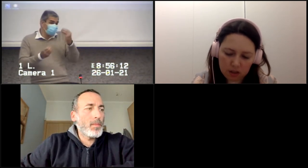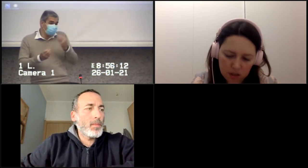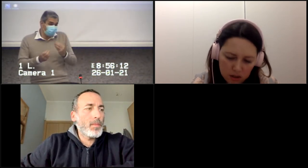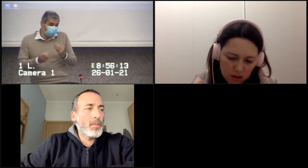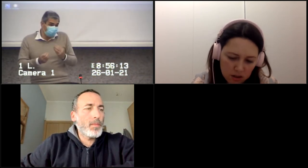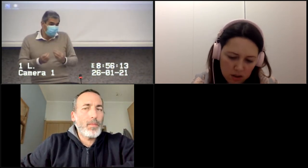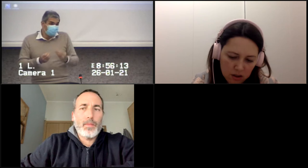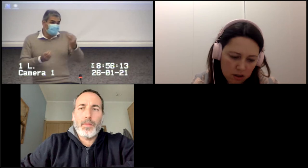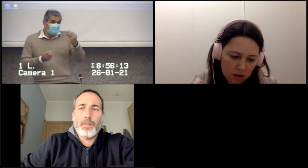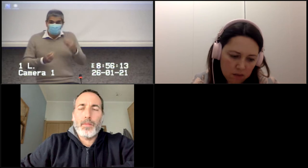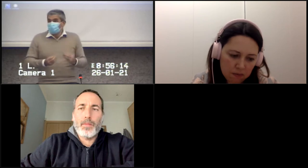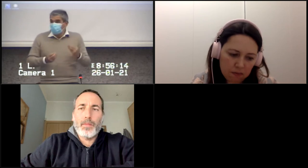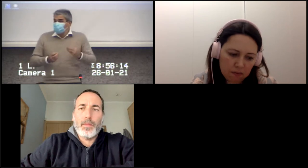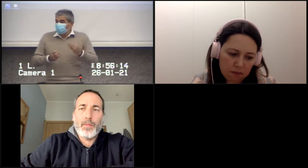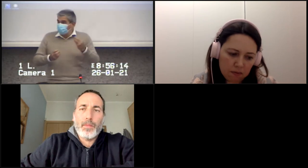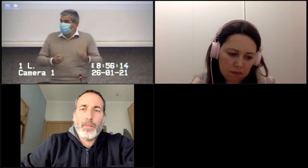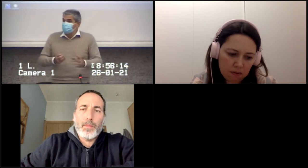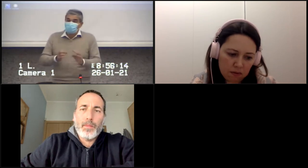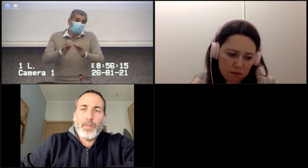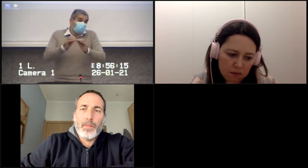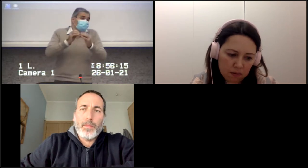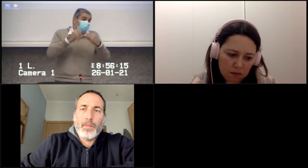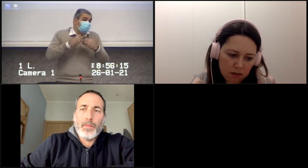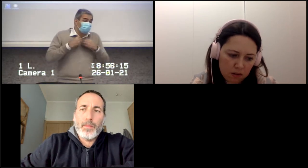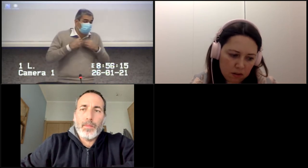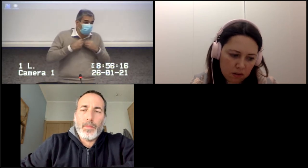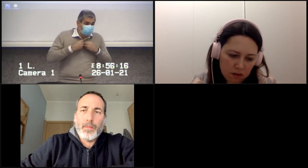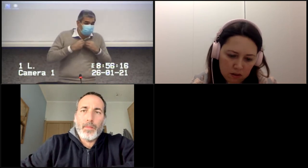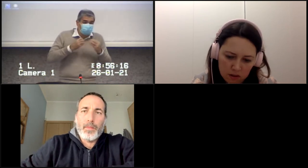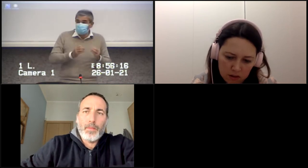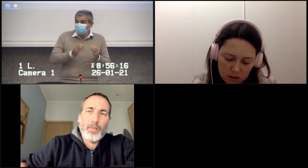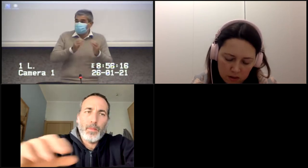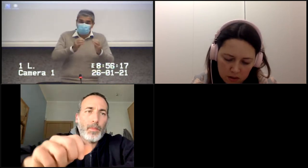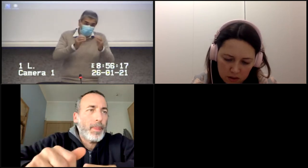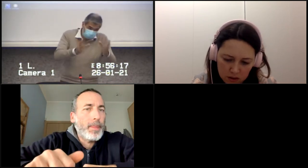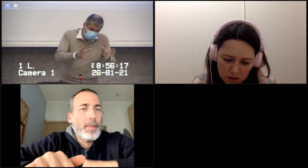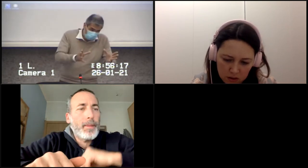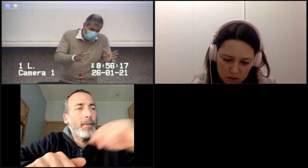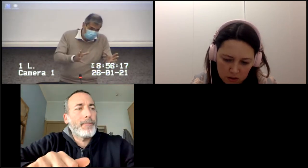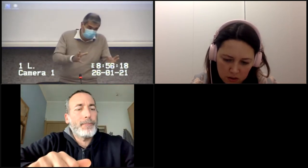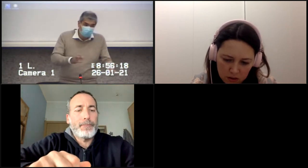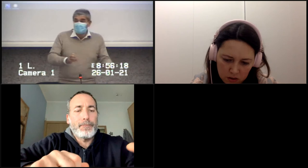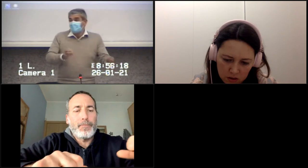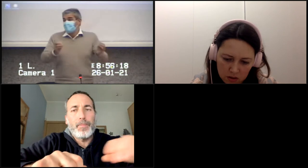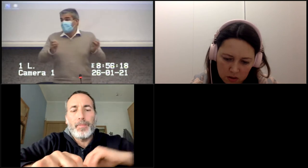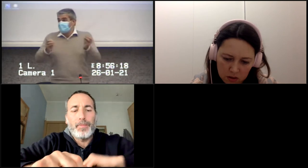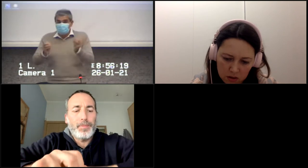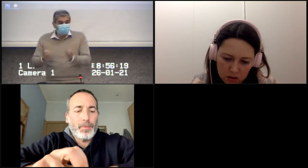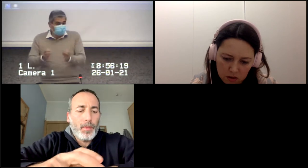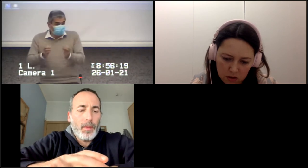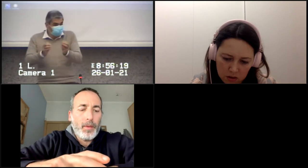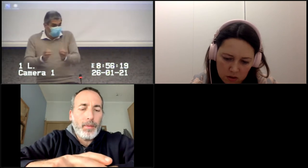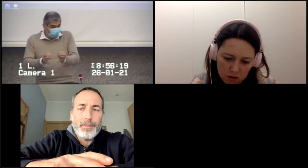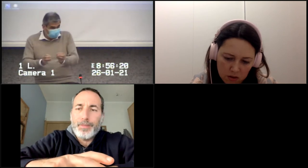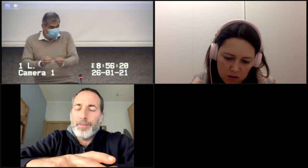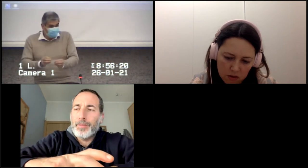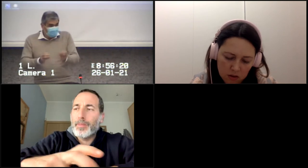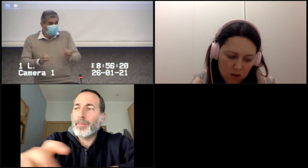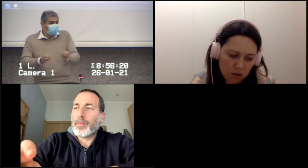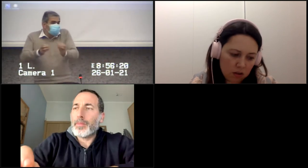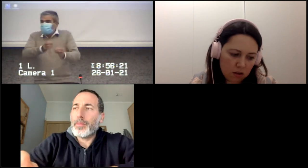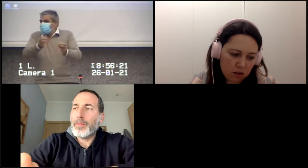voi pensate un aumento volumetrico non da noi, con la possibilità di non essere da noi controllato, in un